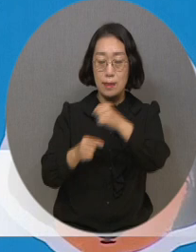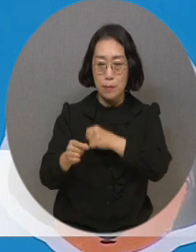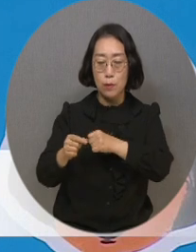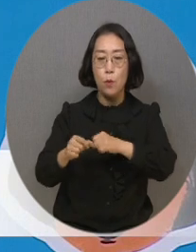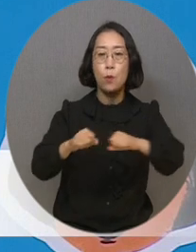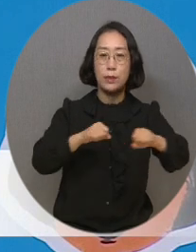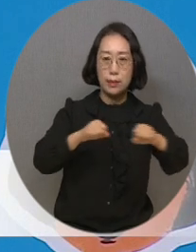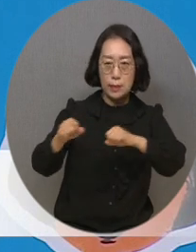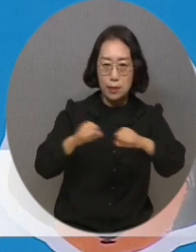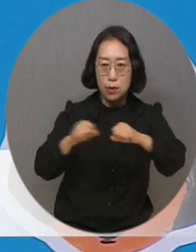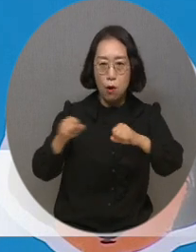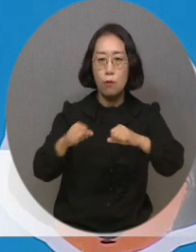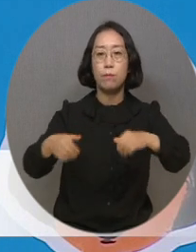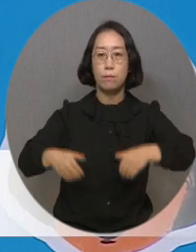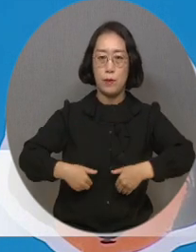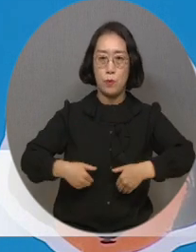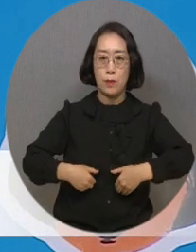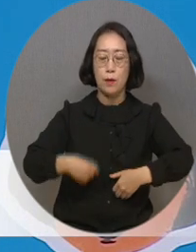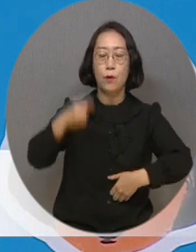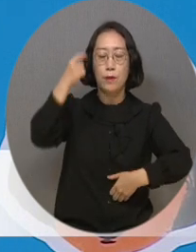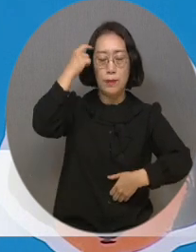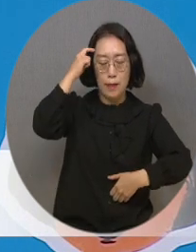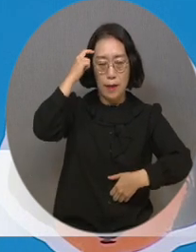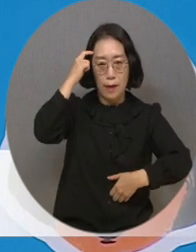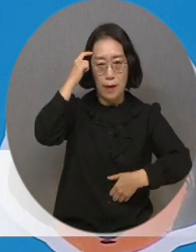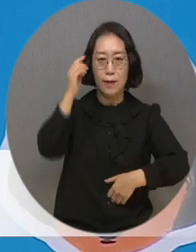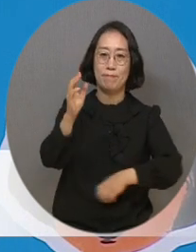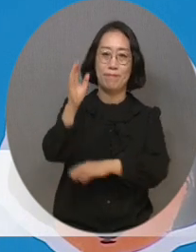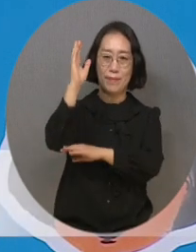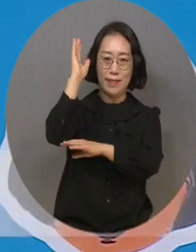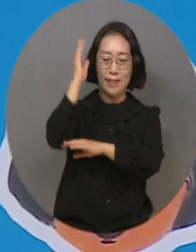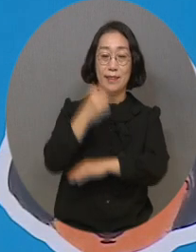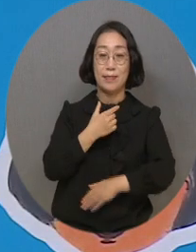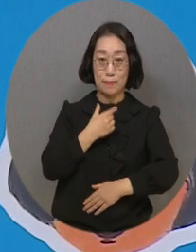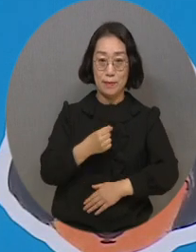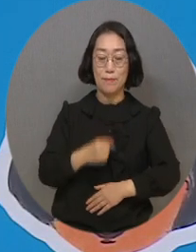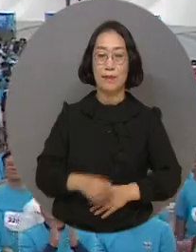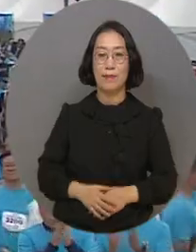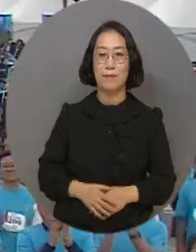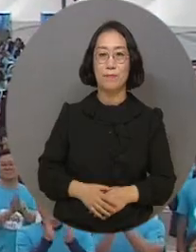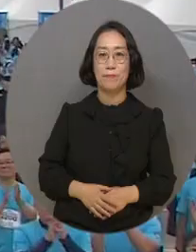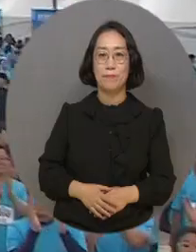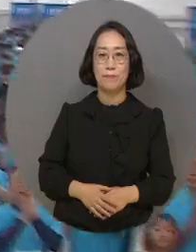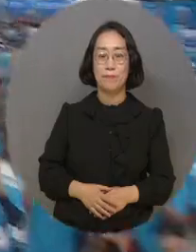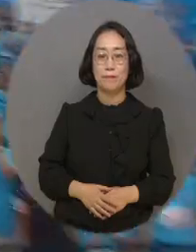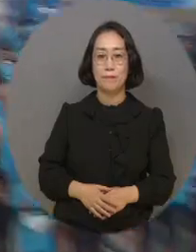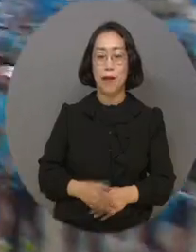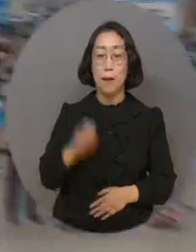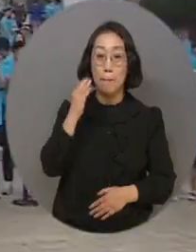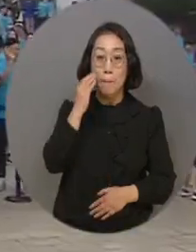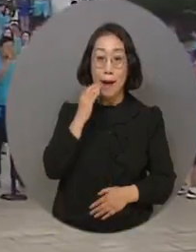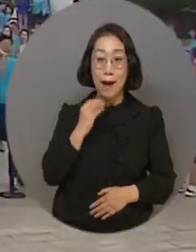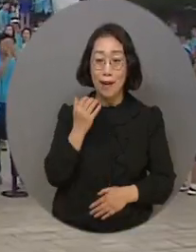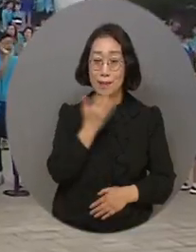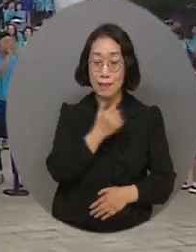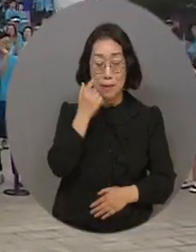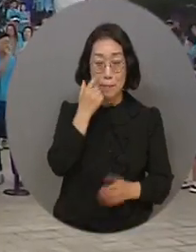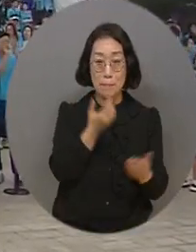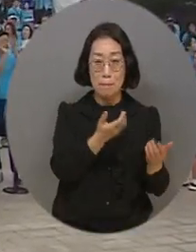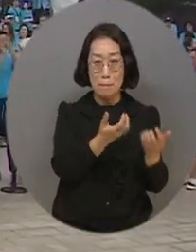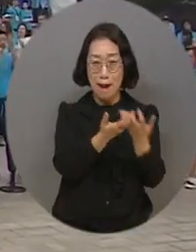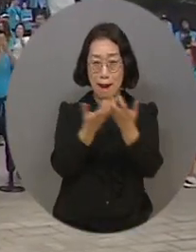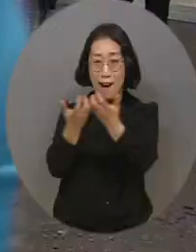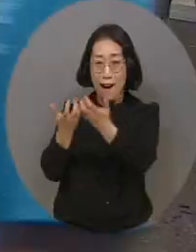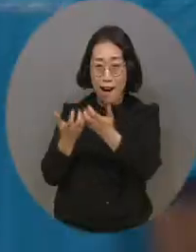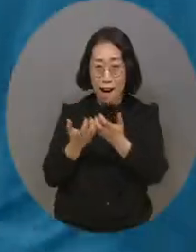실천이 이루어져야 한다고 말씀을 드리고 싶습니다. 파란 물결로 가득했던 9월 어느